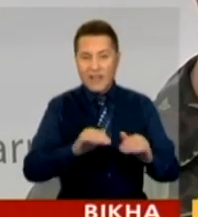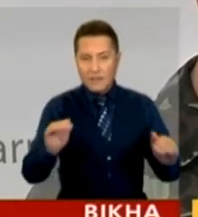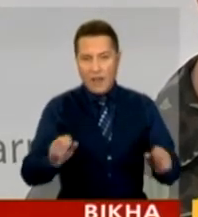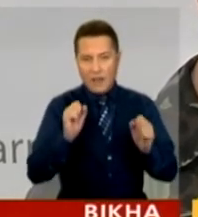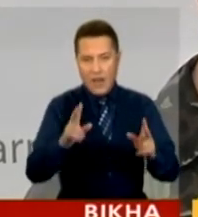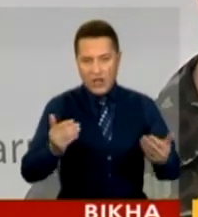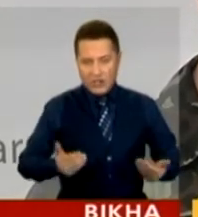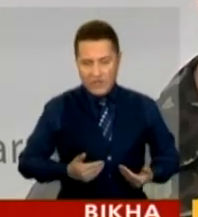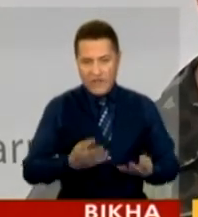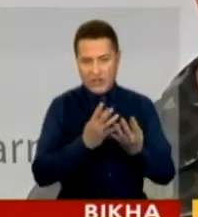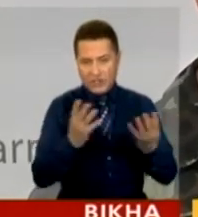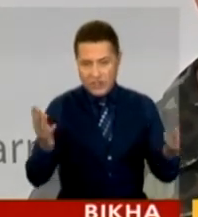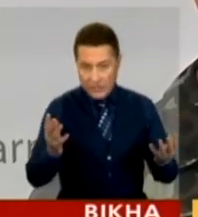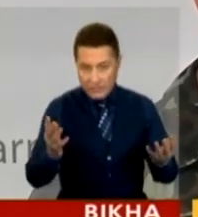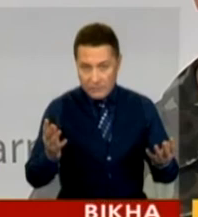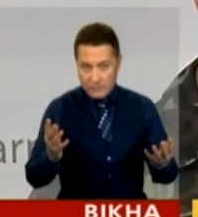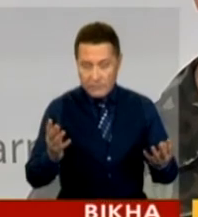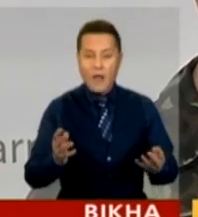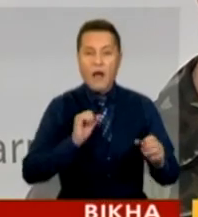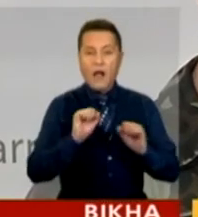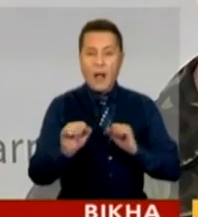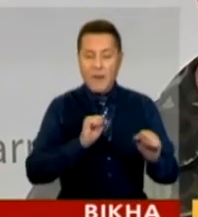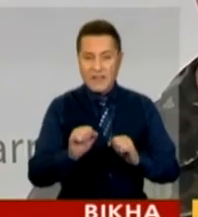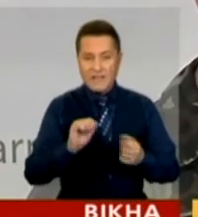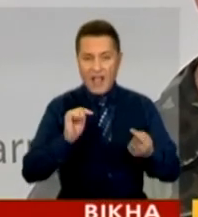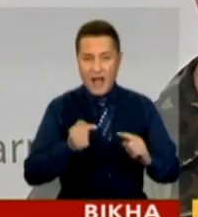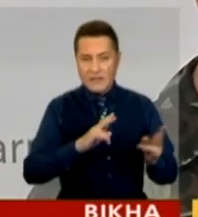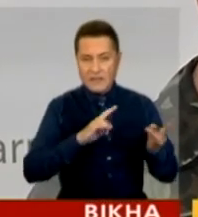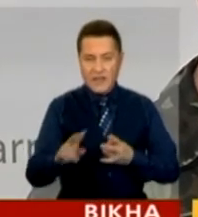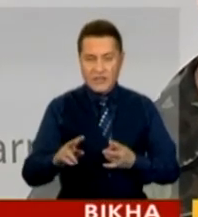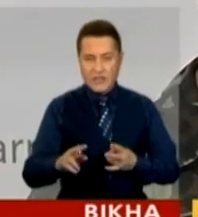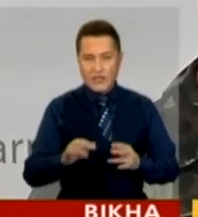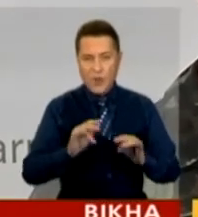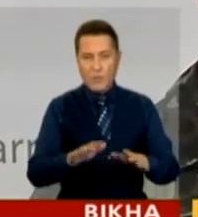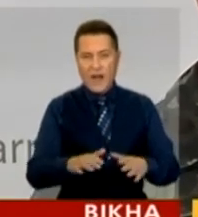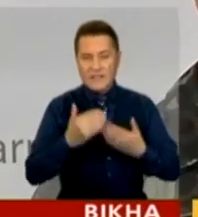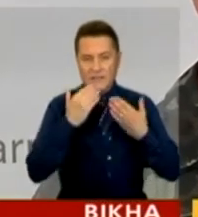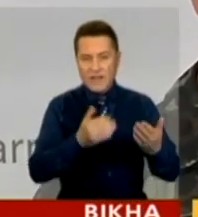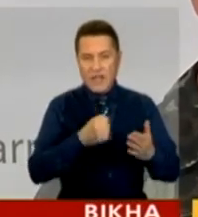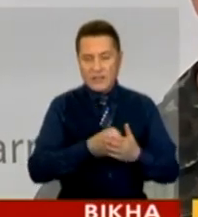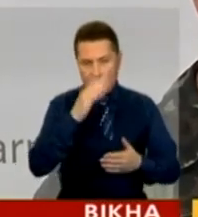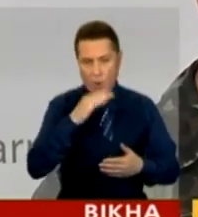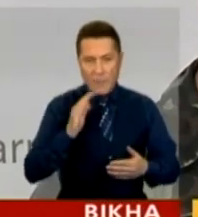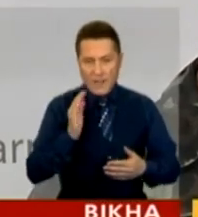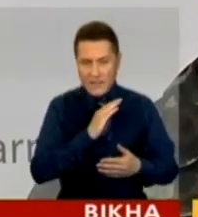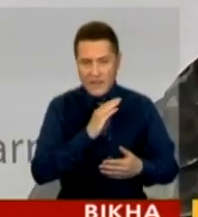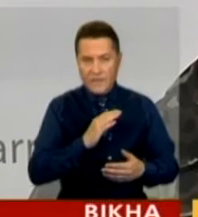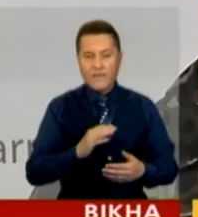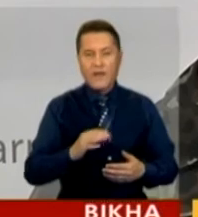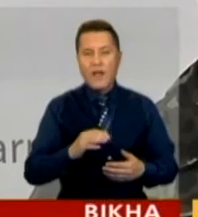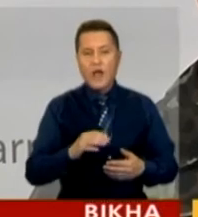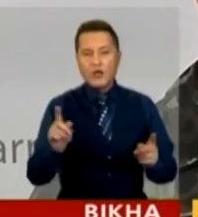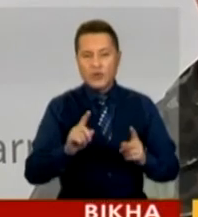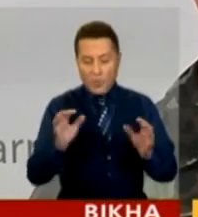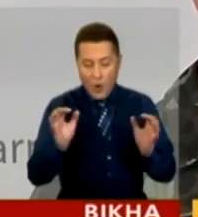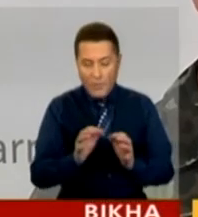щит. Тому командування антитерористичної операції звертається до батьків, які перебувають у зоні бойових дій,